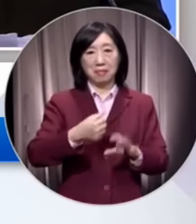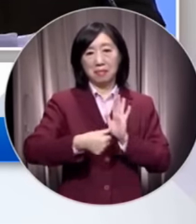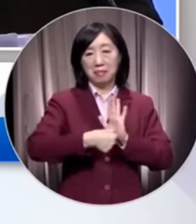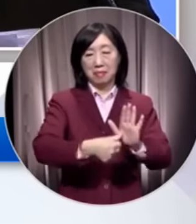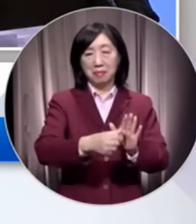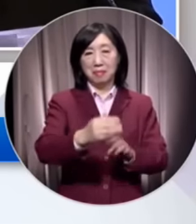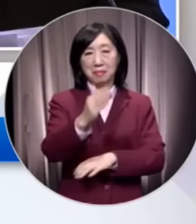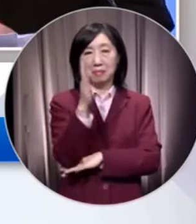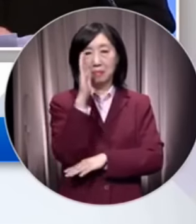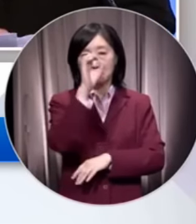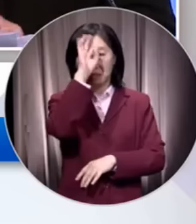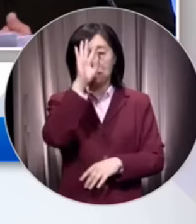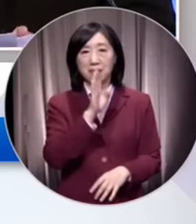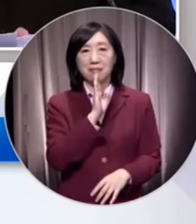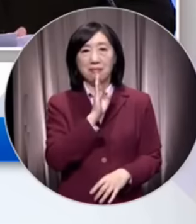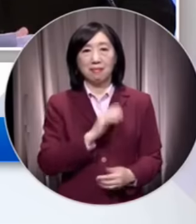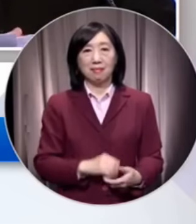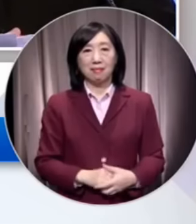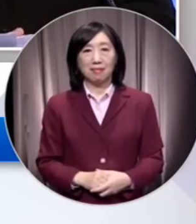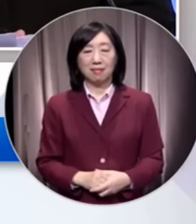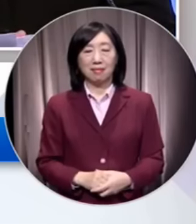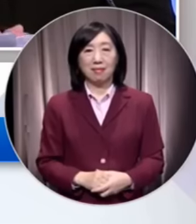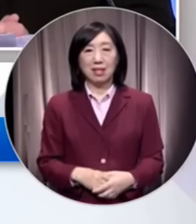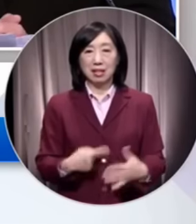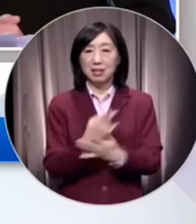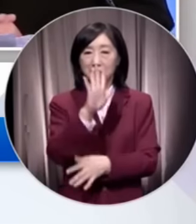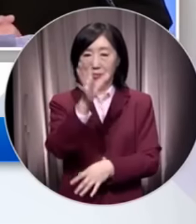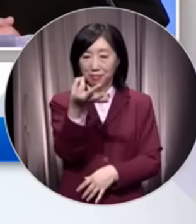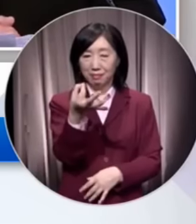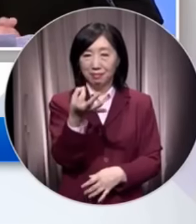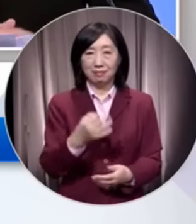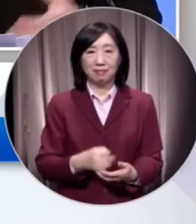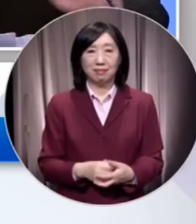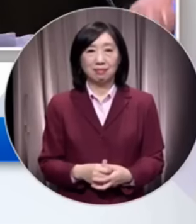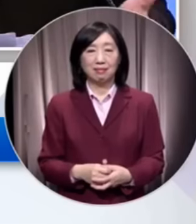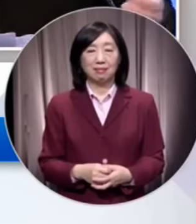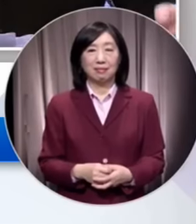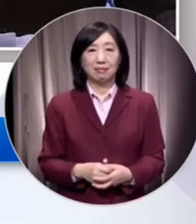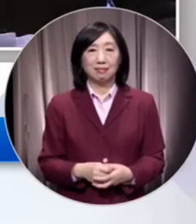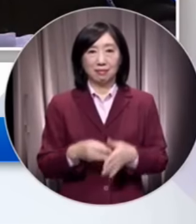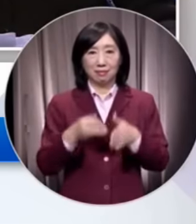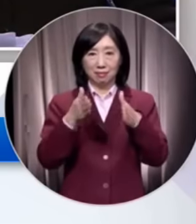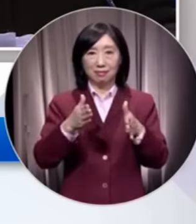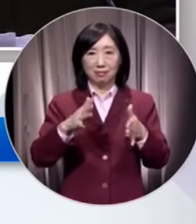党。这个对国民党而言，只要有钱就可以，也许对